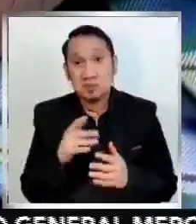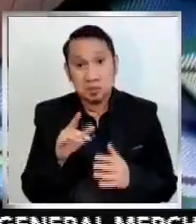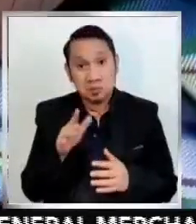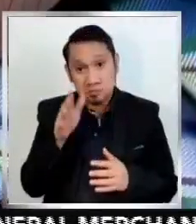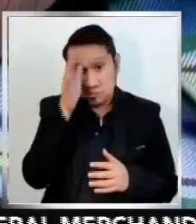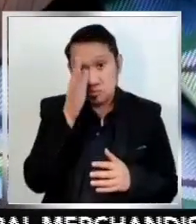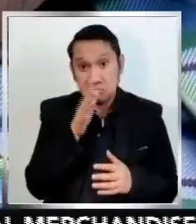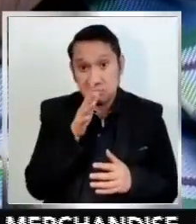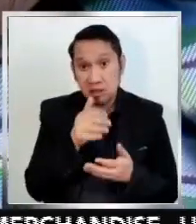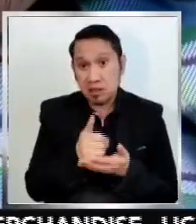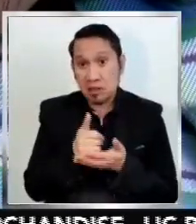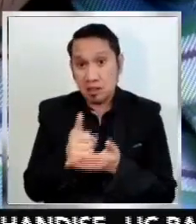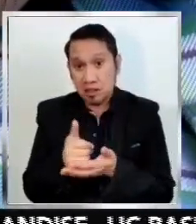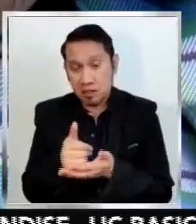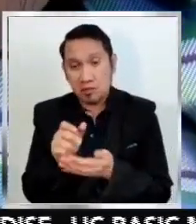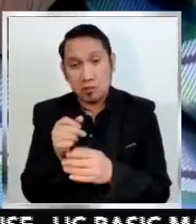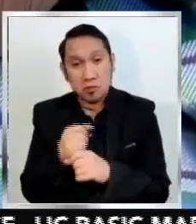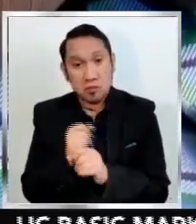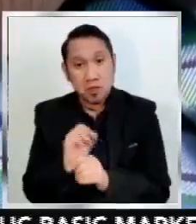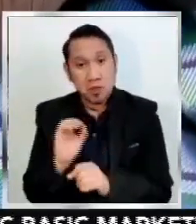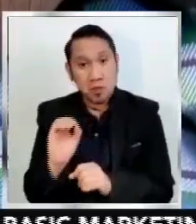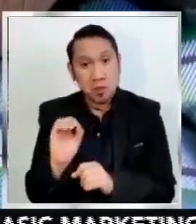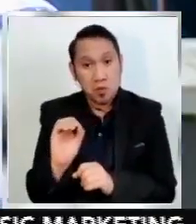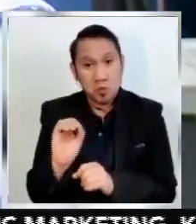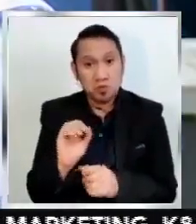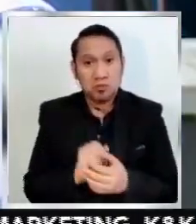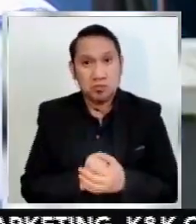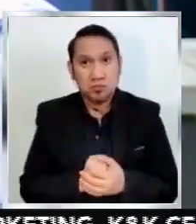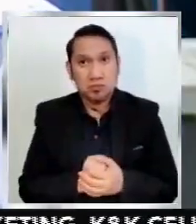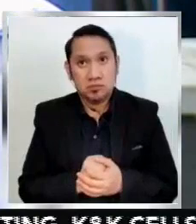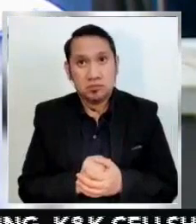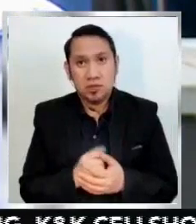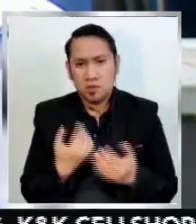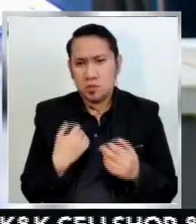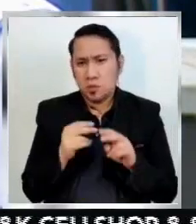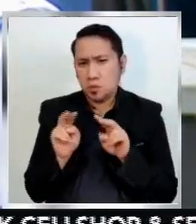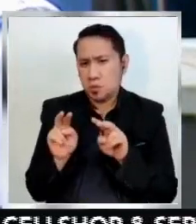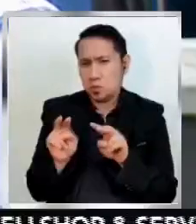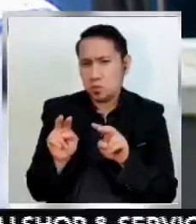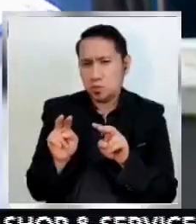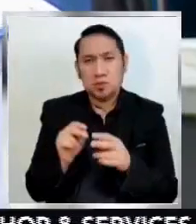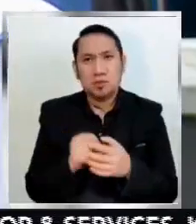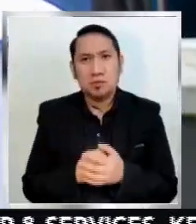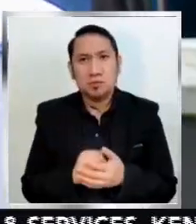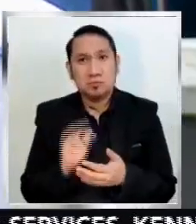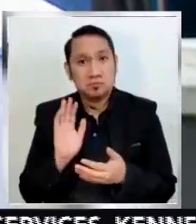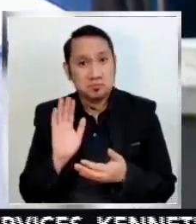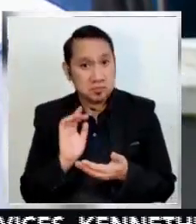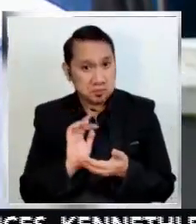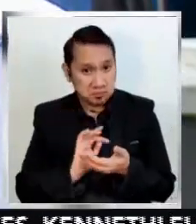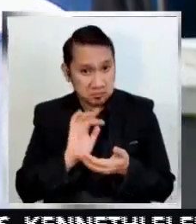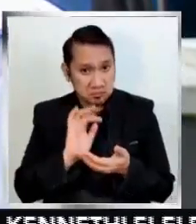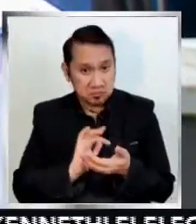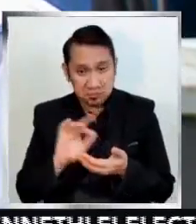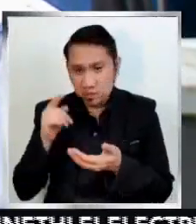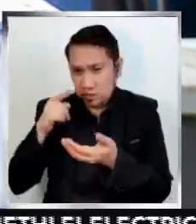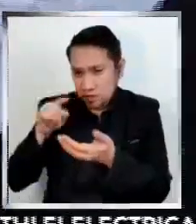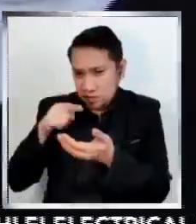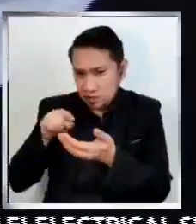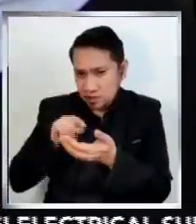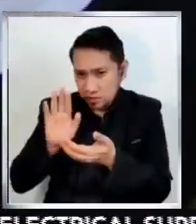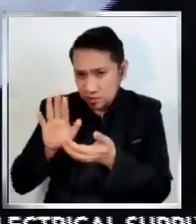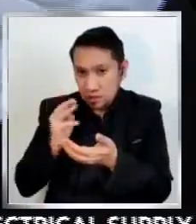sa paggawa ng sariling account. Ano naman siya, namomonitor naman siya, tinitignan namin minsan yung ano, yung messenger